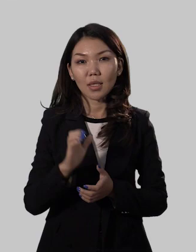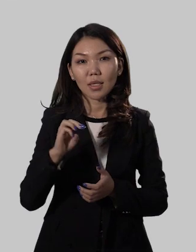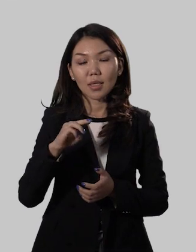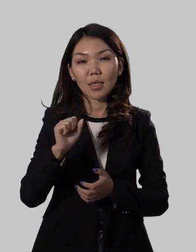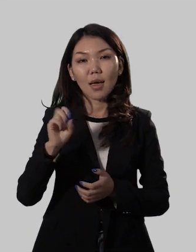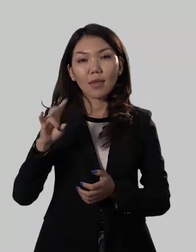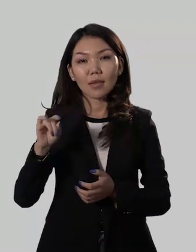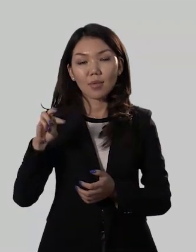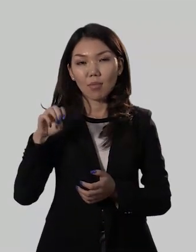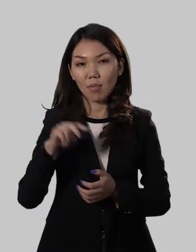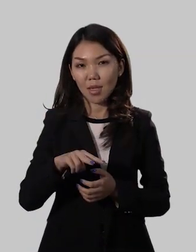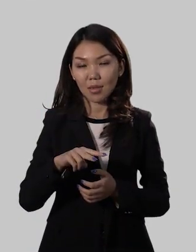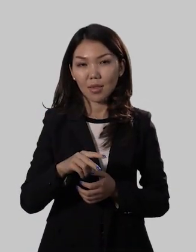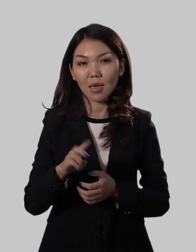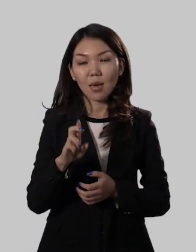таанымал,